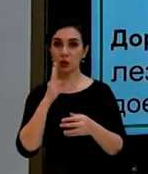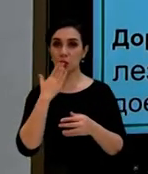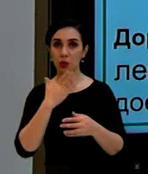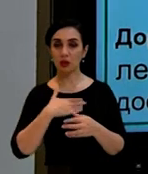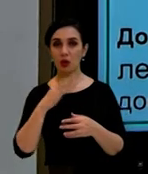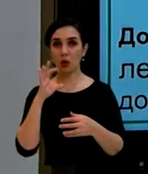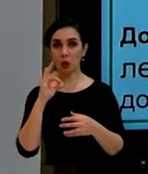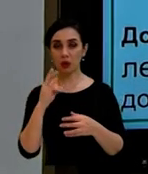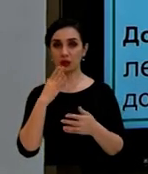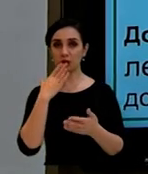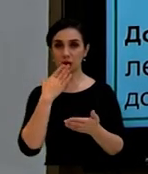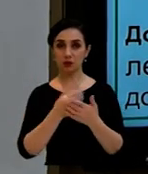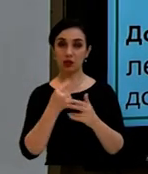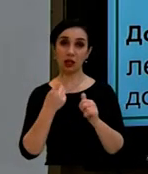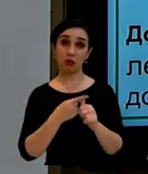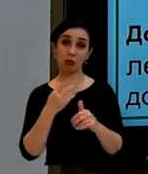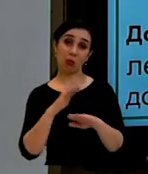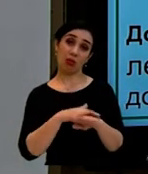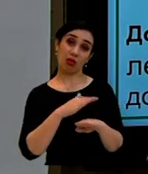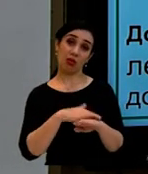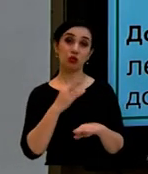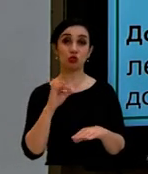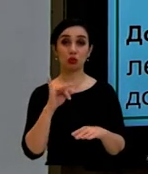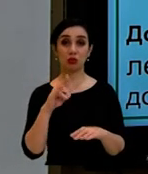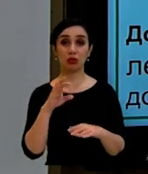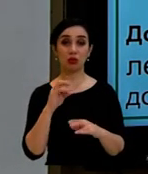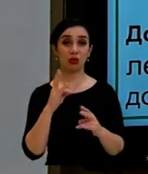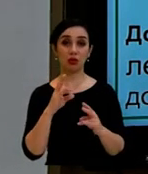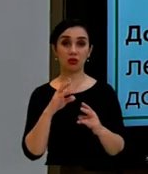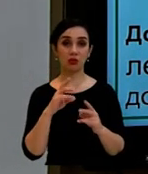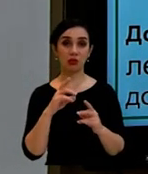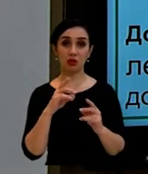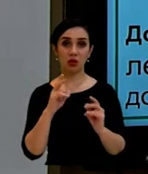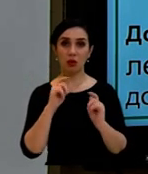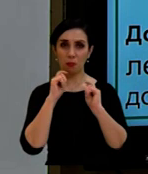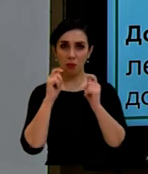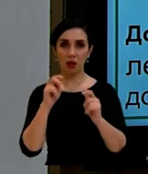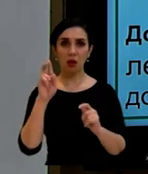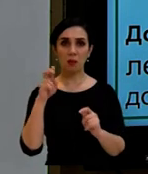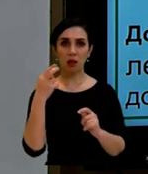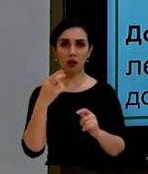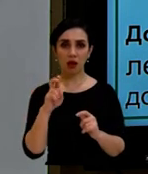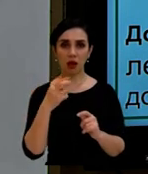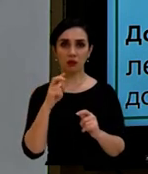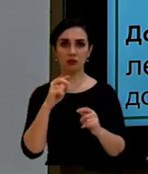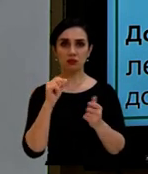от своего имени молодец а журден не скупился дарил бриллианты